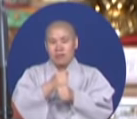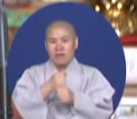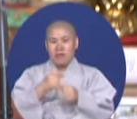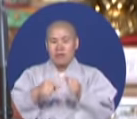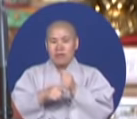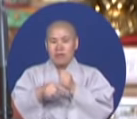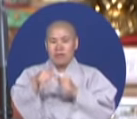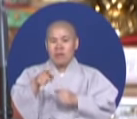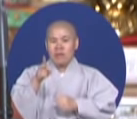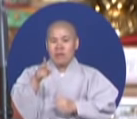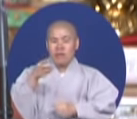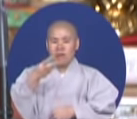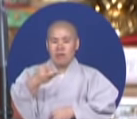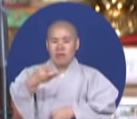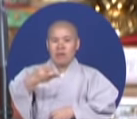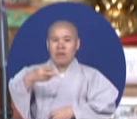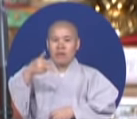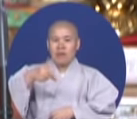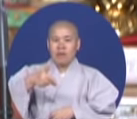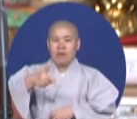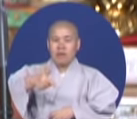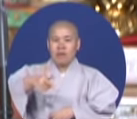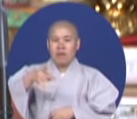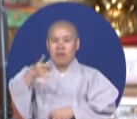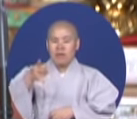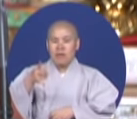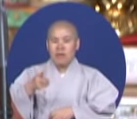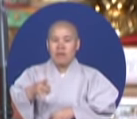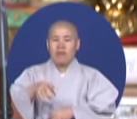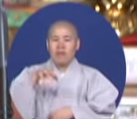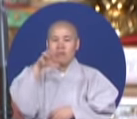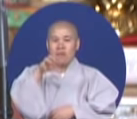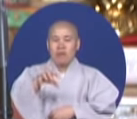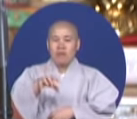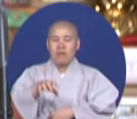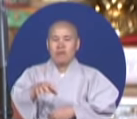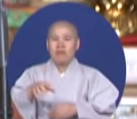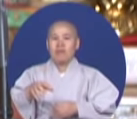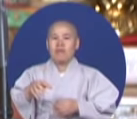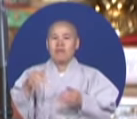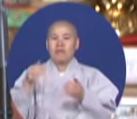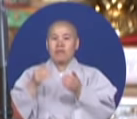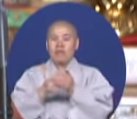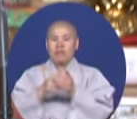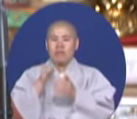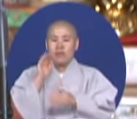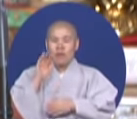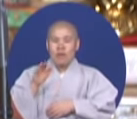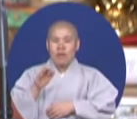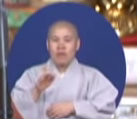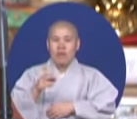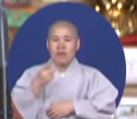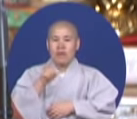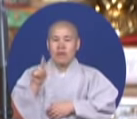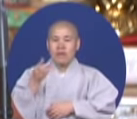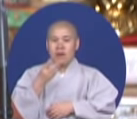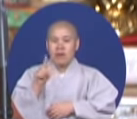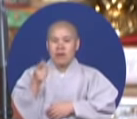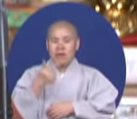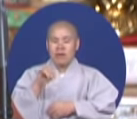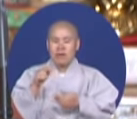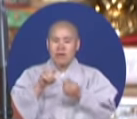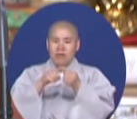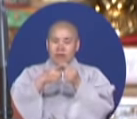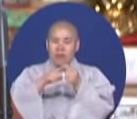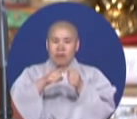그게 결계인데요. 경계를 쭉 정해놓고 빙 둘러서 다란이를 써서